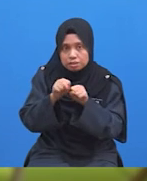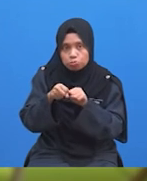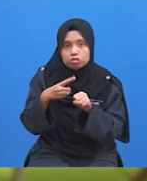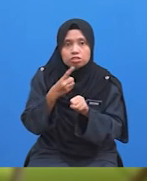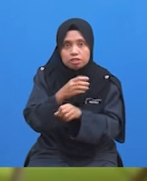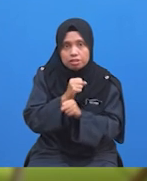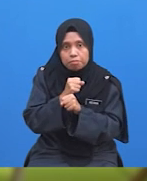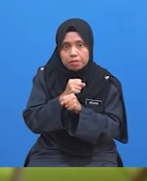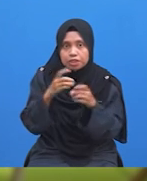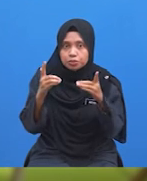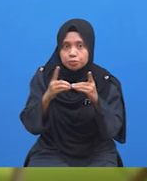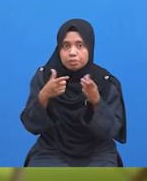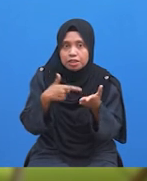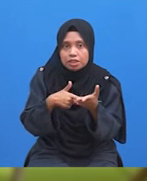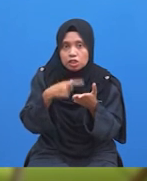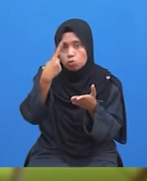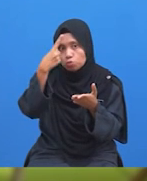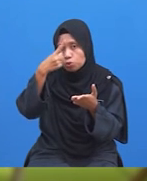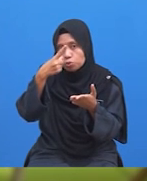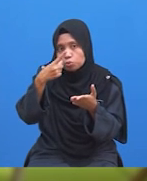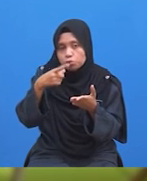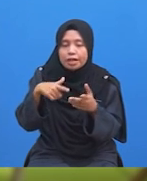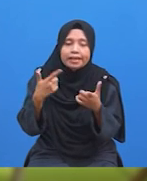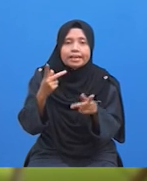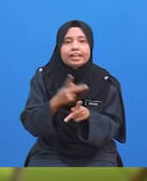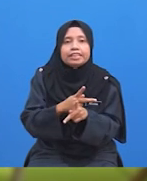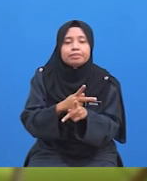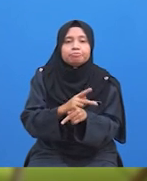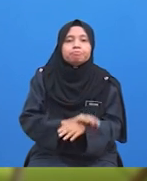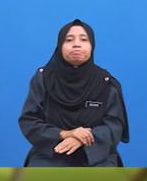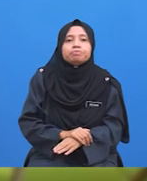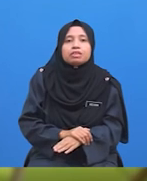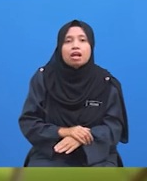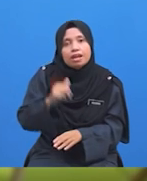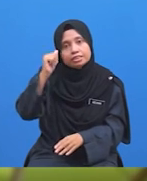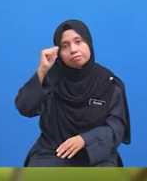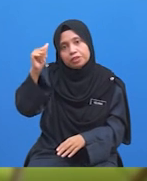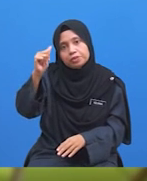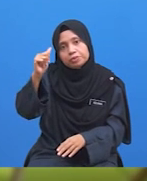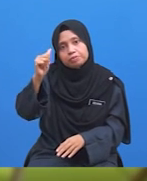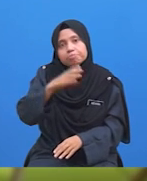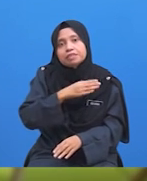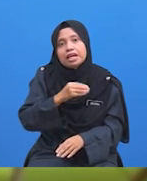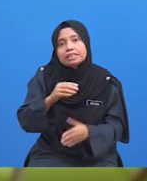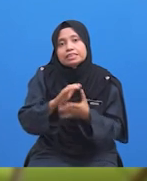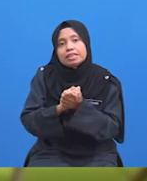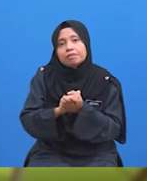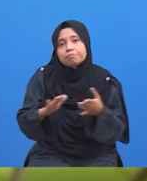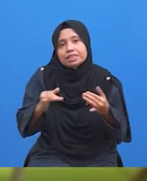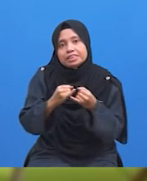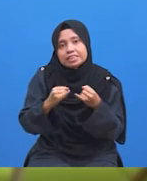kita dapat berjumpa lagi untuk sesi pembelajaran yang lain assalamualaikum dan selamat